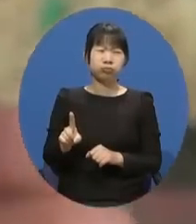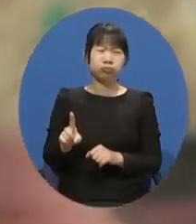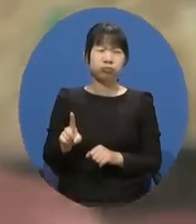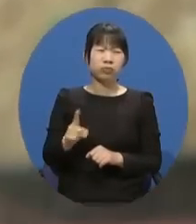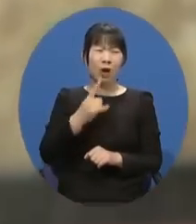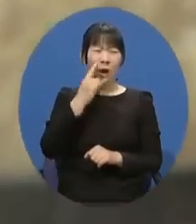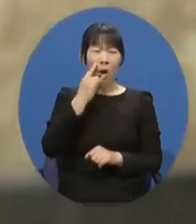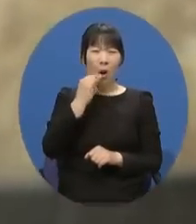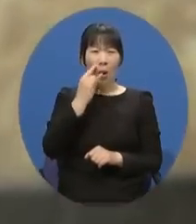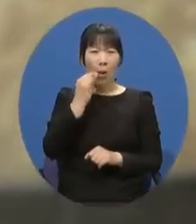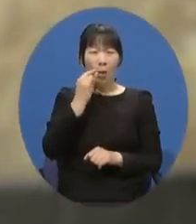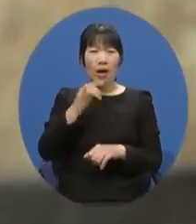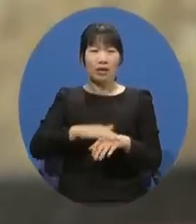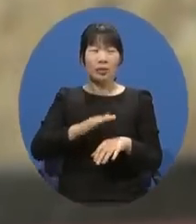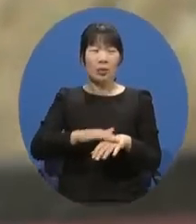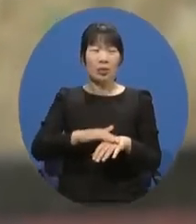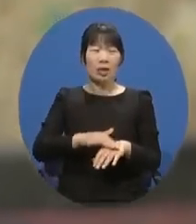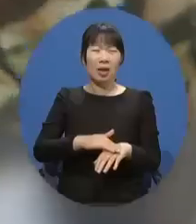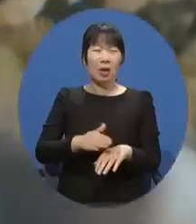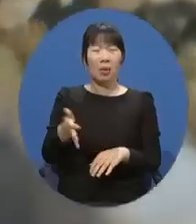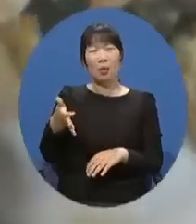이런 엄마 손에 실례를 했네요.